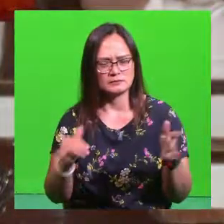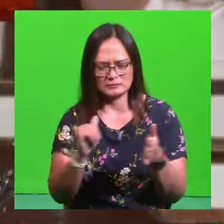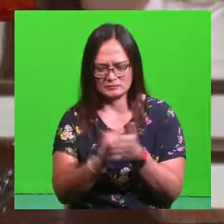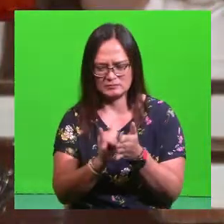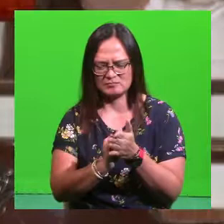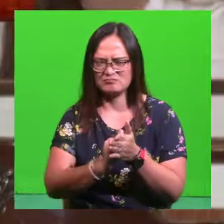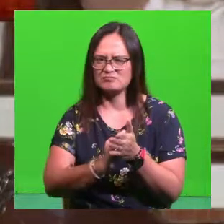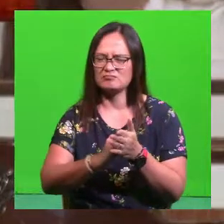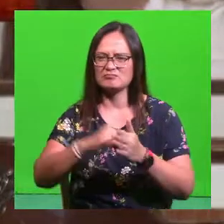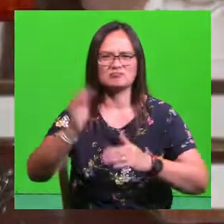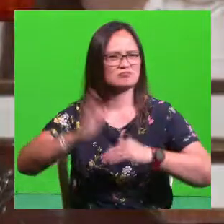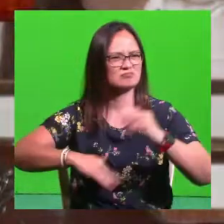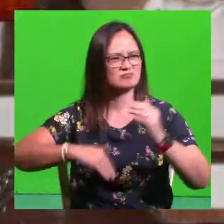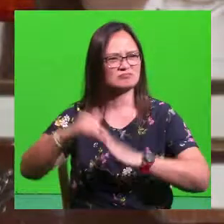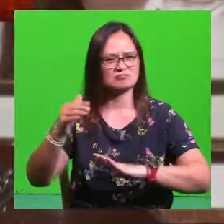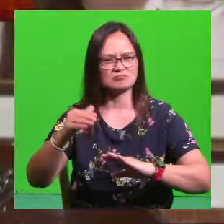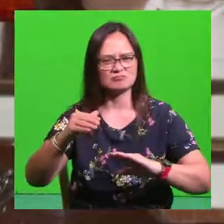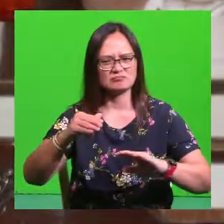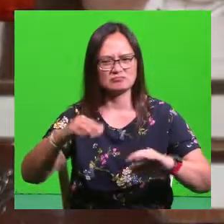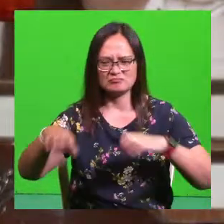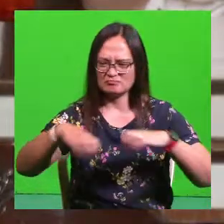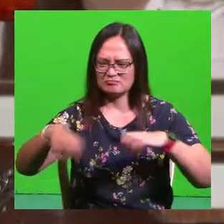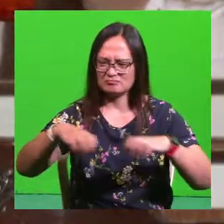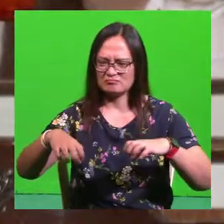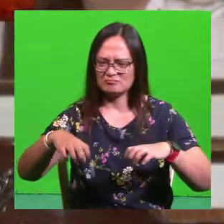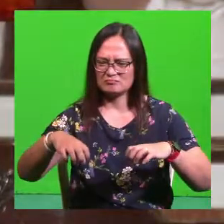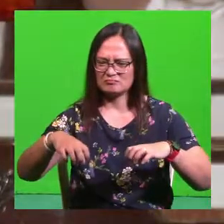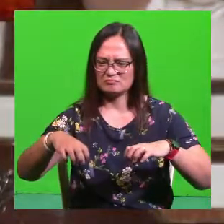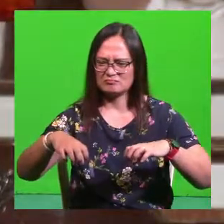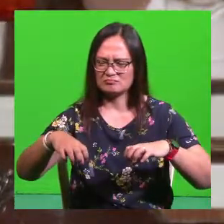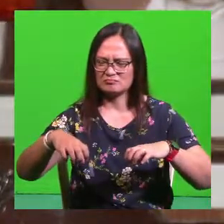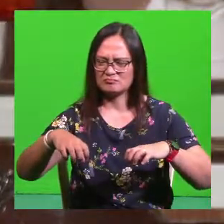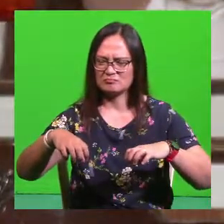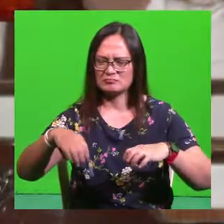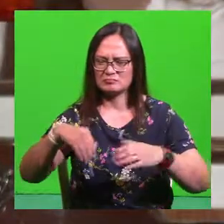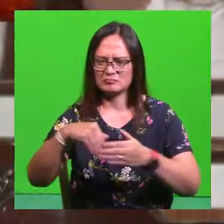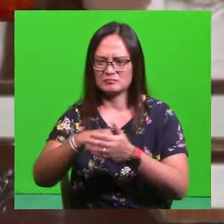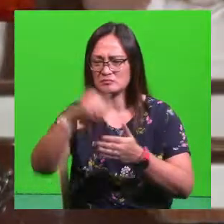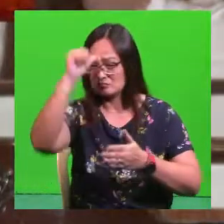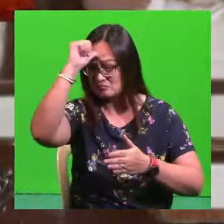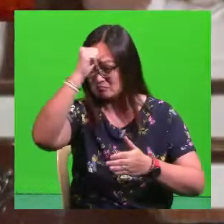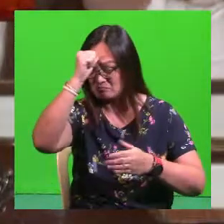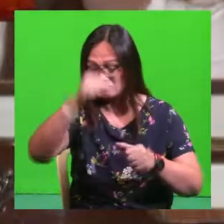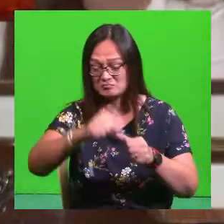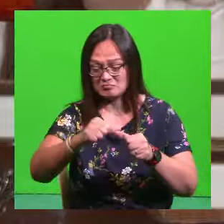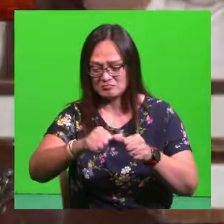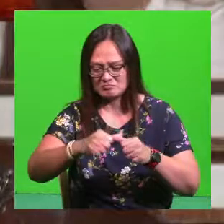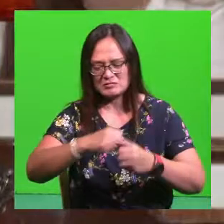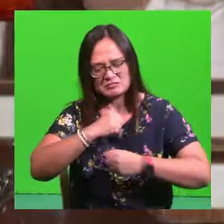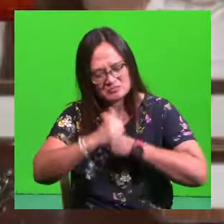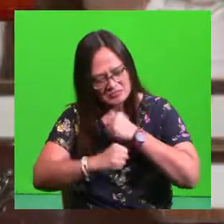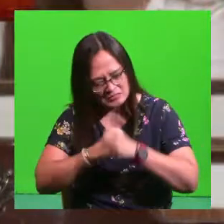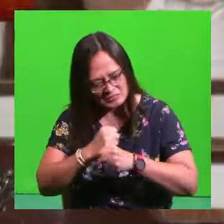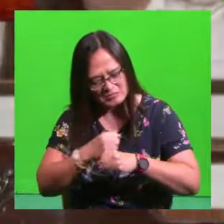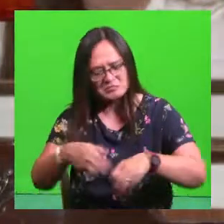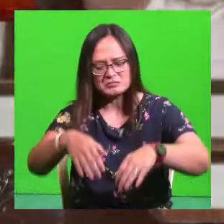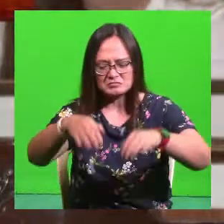paggunita ng pasakit at pagkamatay at pagkabuhay ng Panginoon, alam